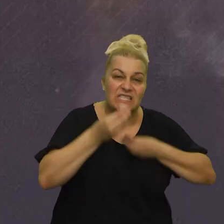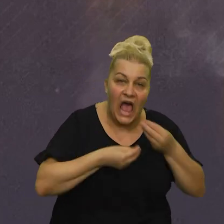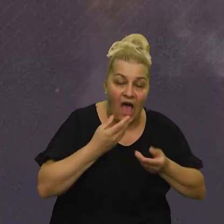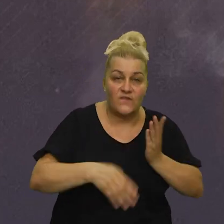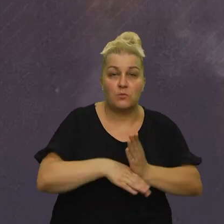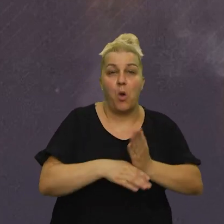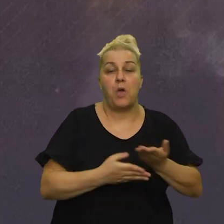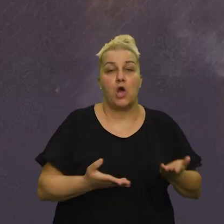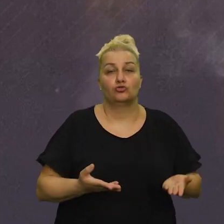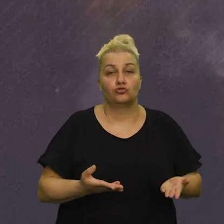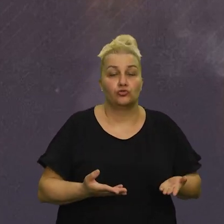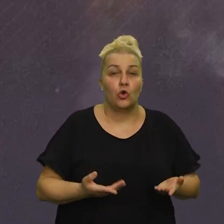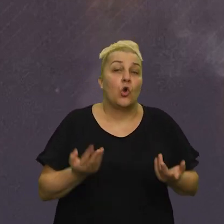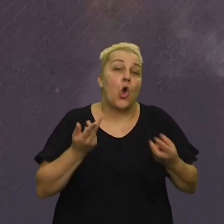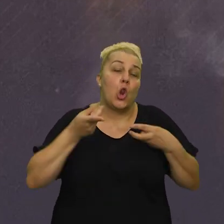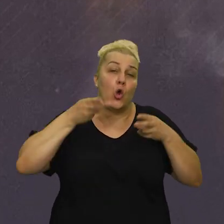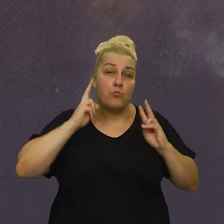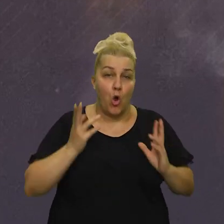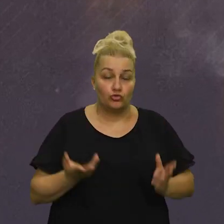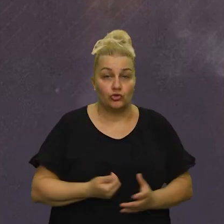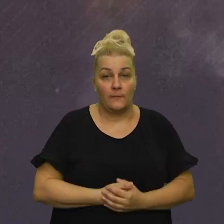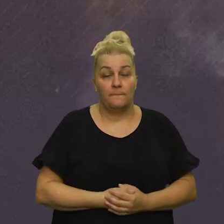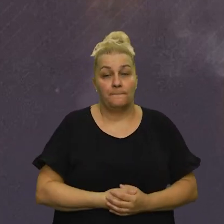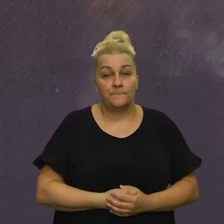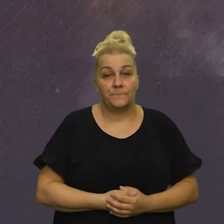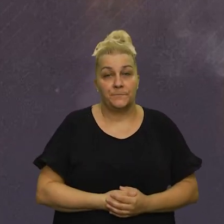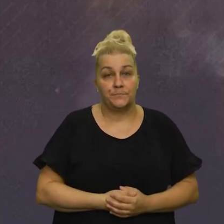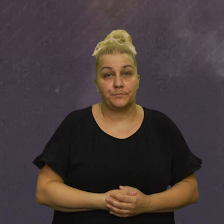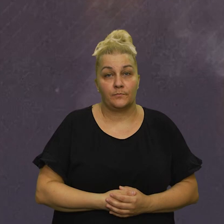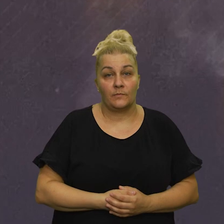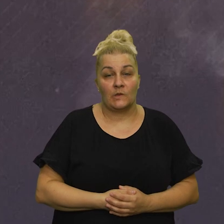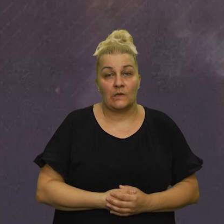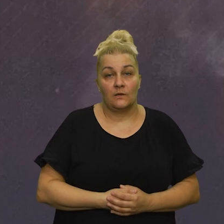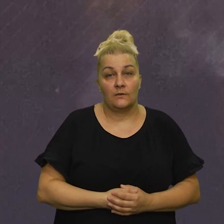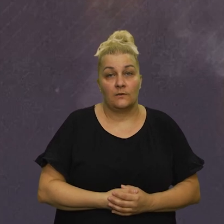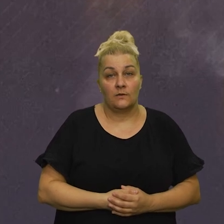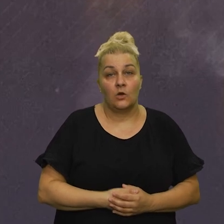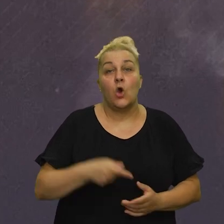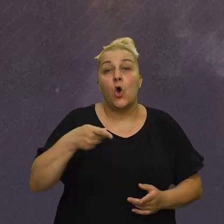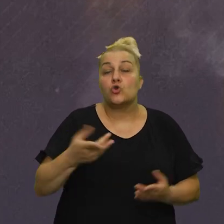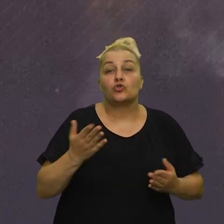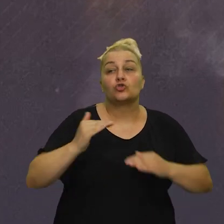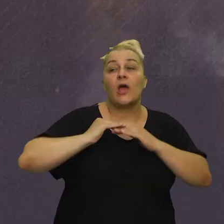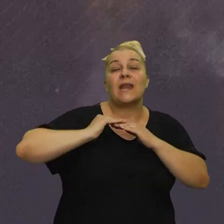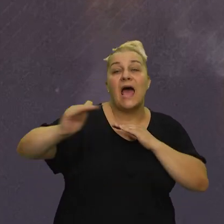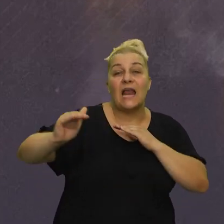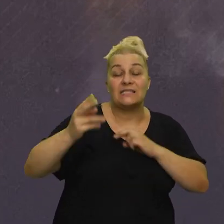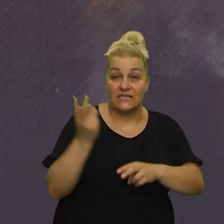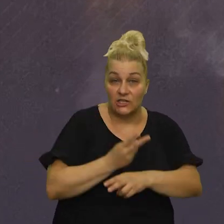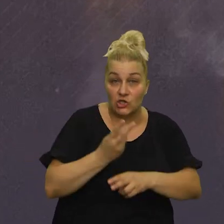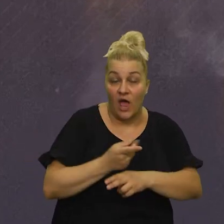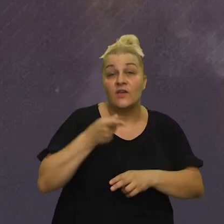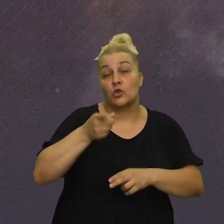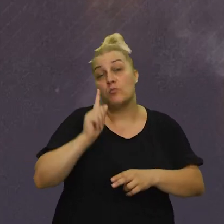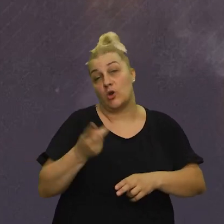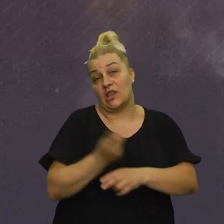savjetima i tako dalje. Ono u okvirima svojih mogućnosti. Ono što je na razini države, to država